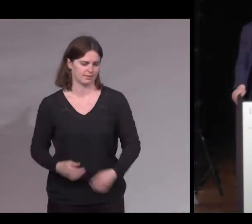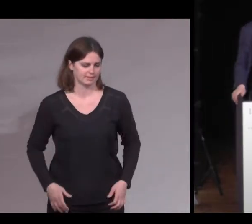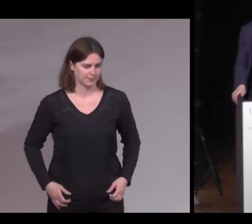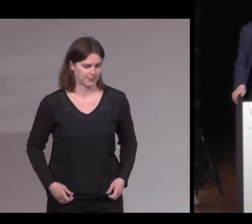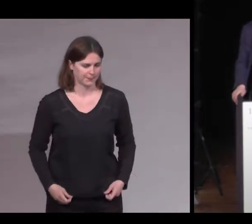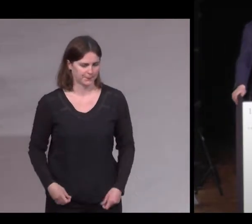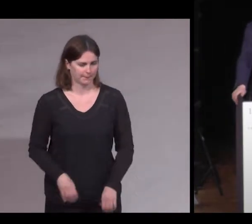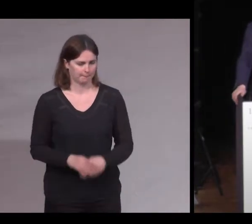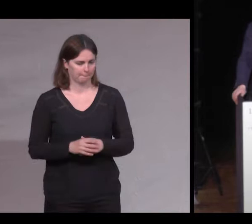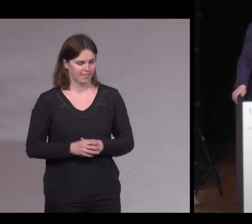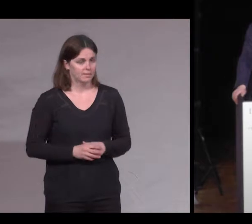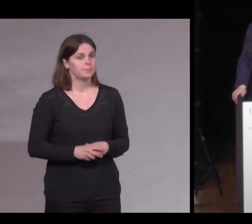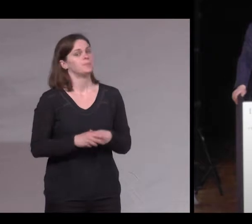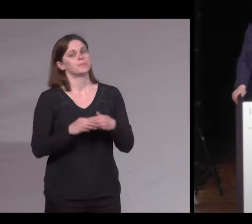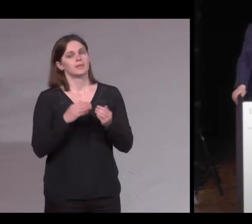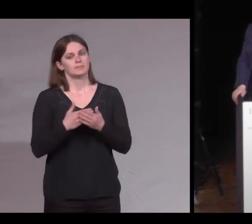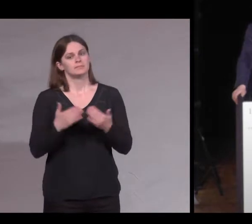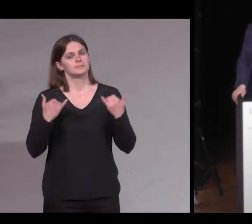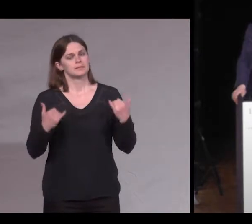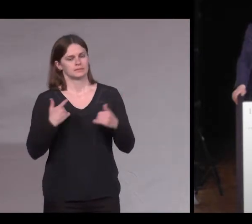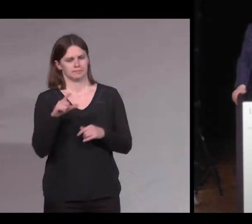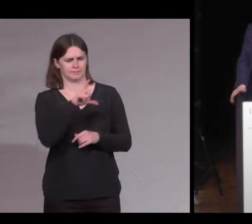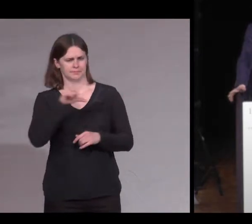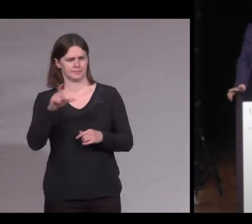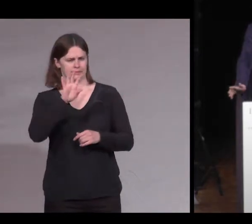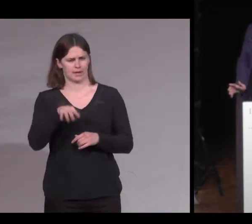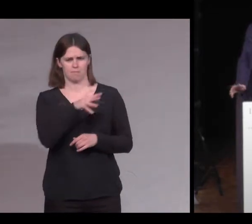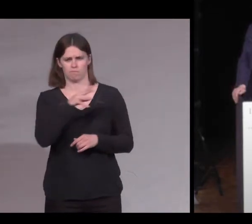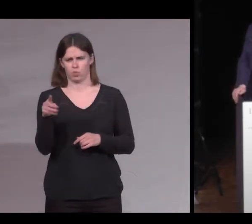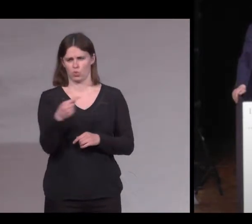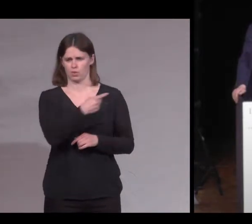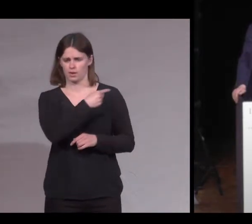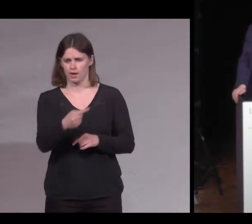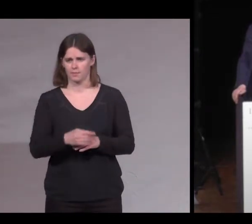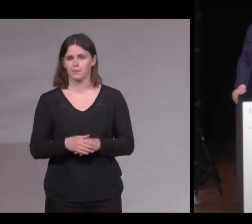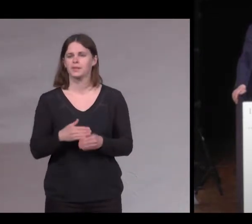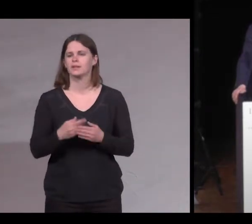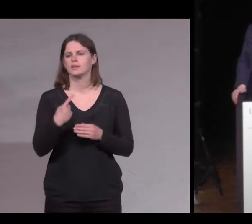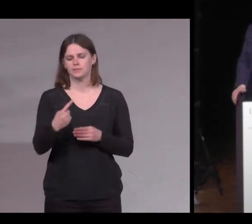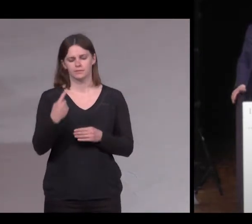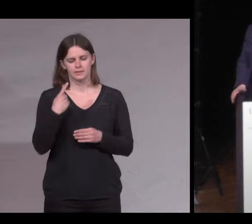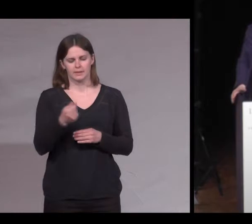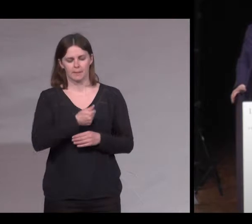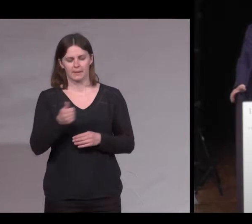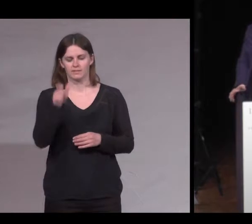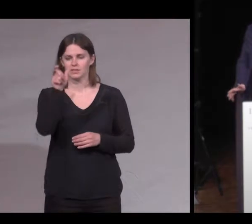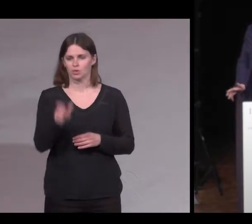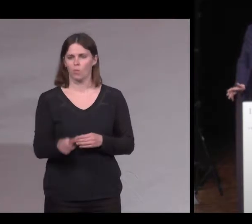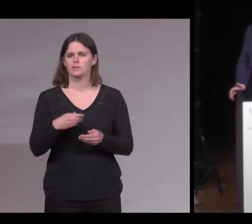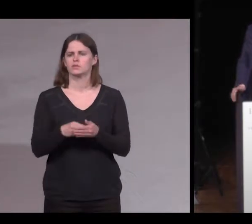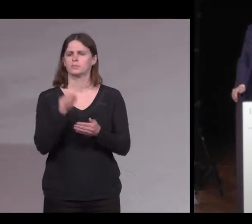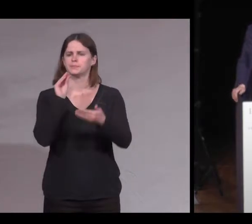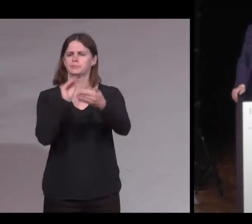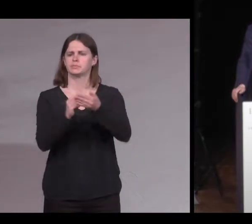vyznačil jenom určité pole, tak vidíme, že z hlediska třeba toho prvního sloupce, kde je napsaný aktivní přístup pacienta,